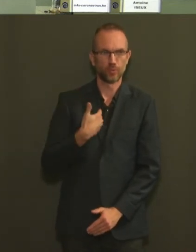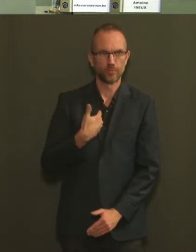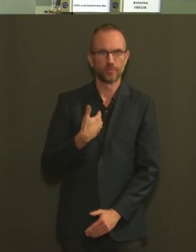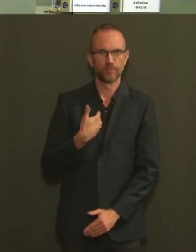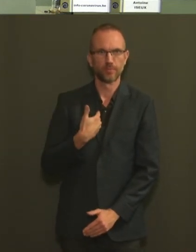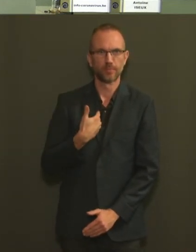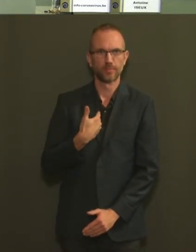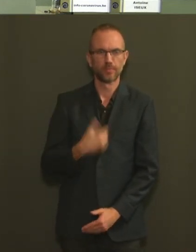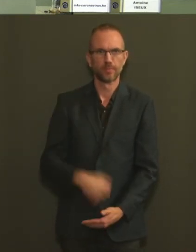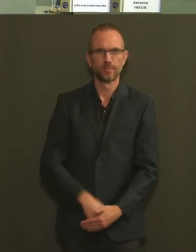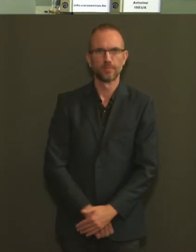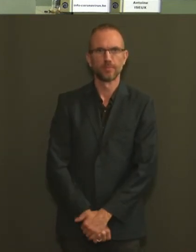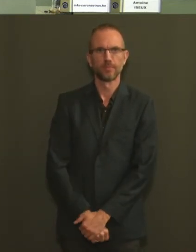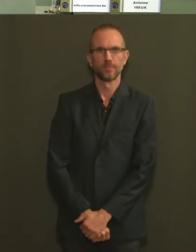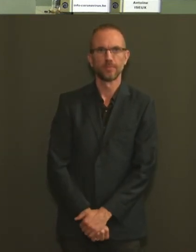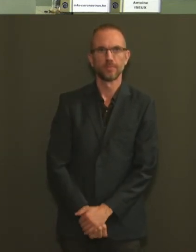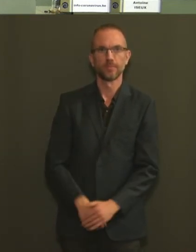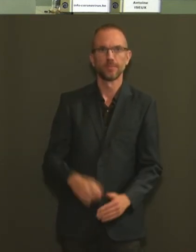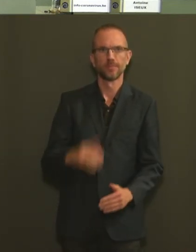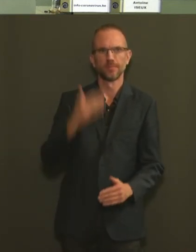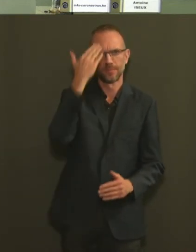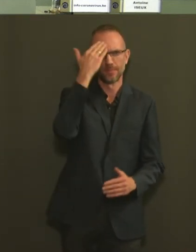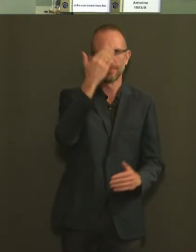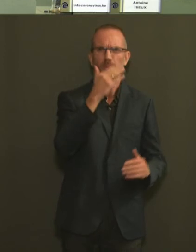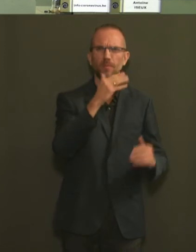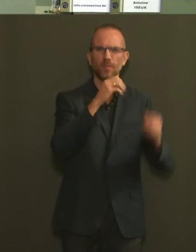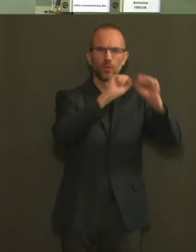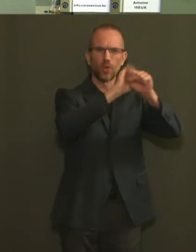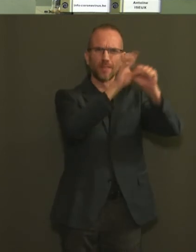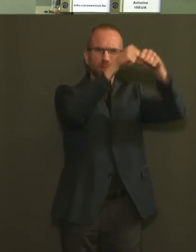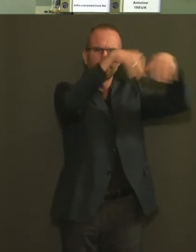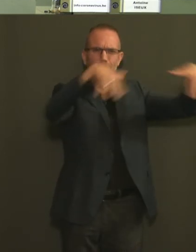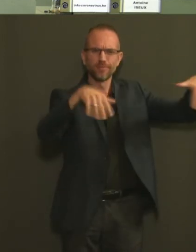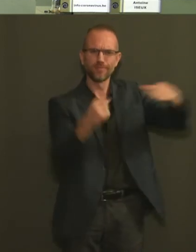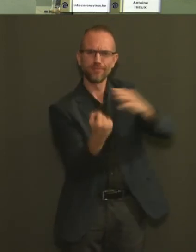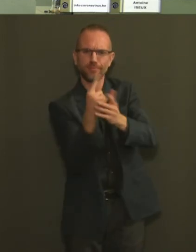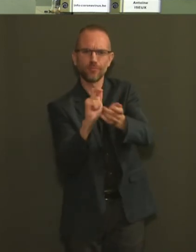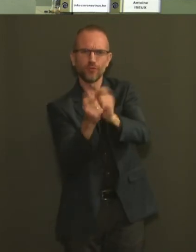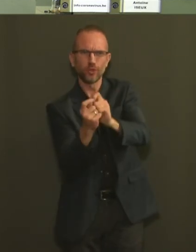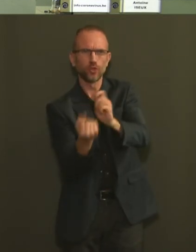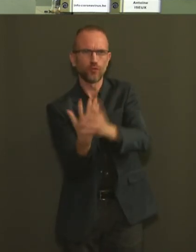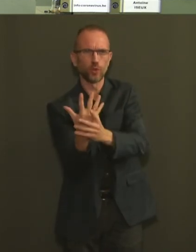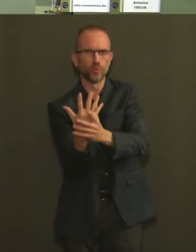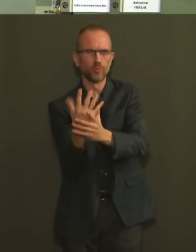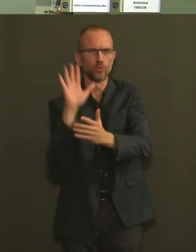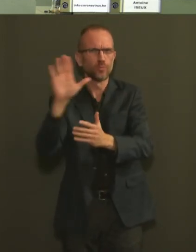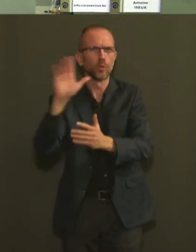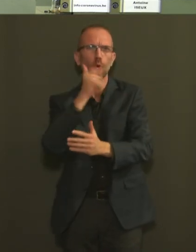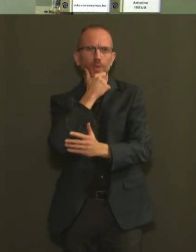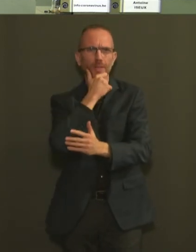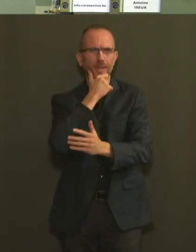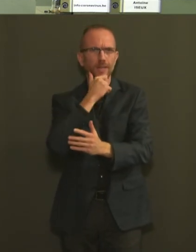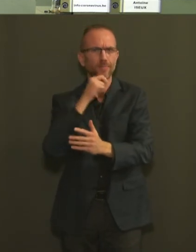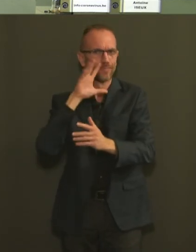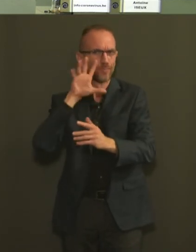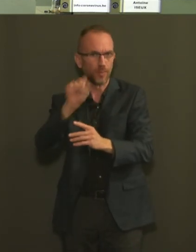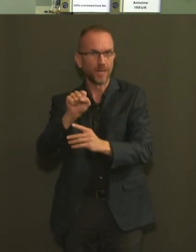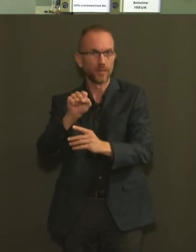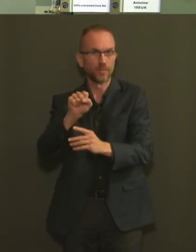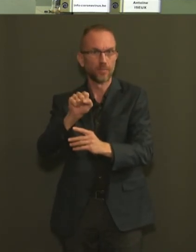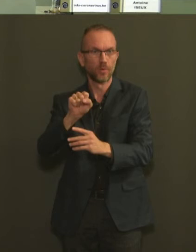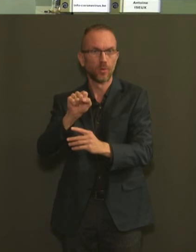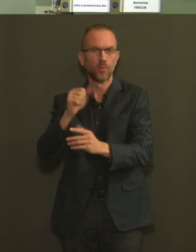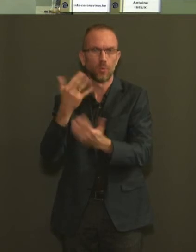la nouvelle mutation du corona virus a été découvert ou le royaume uni car il faut de nombreuses recherches